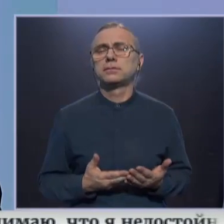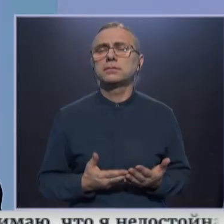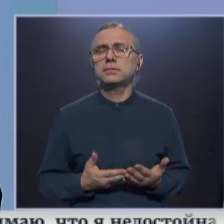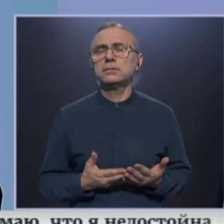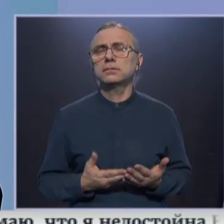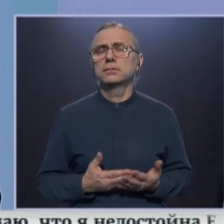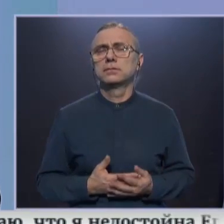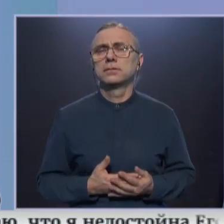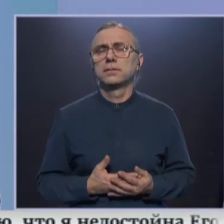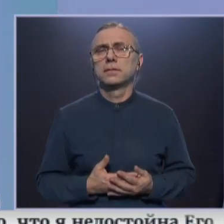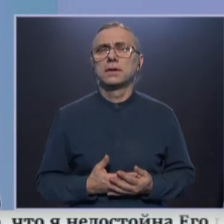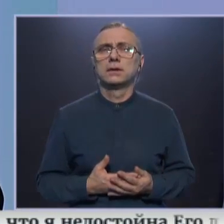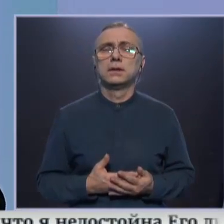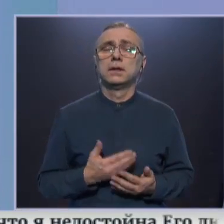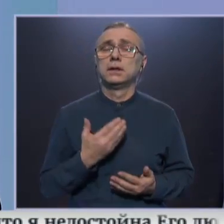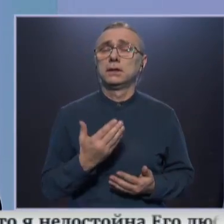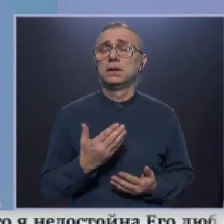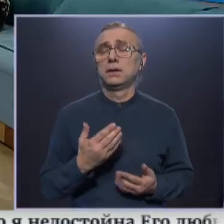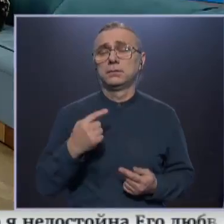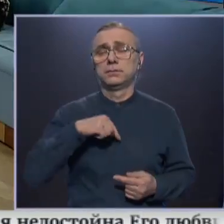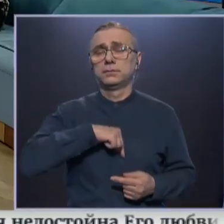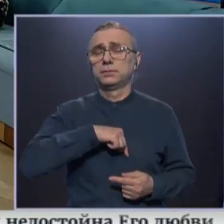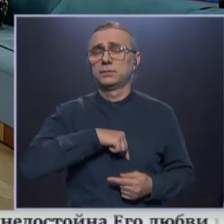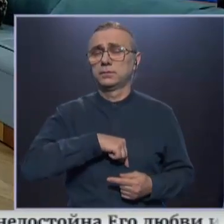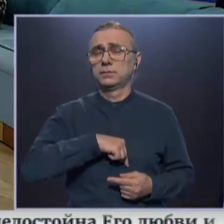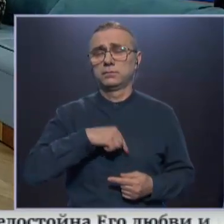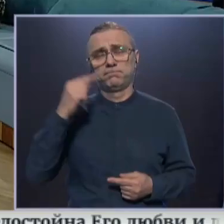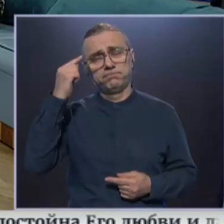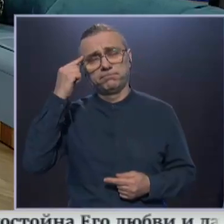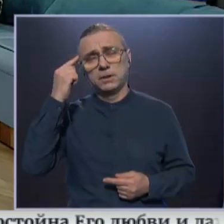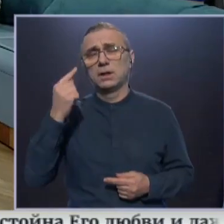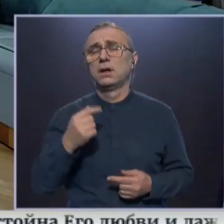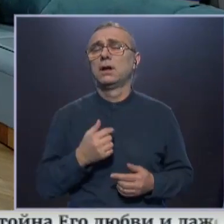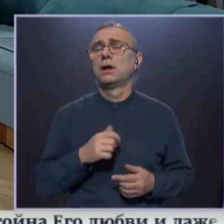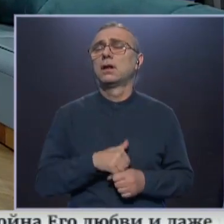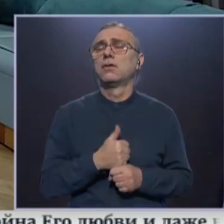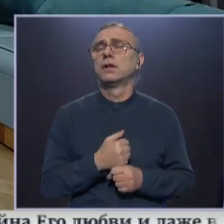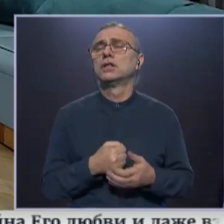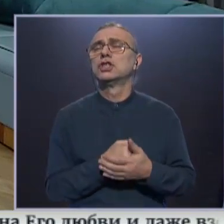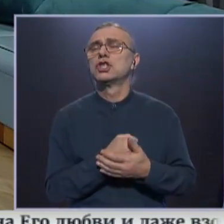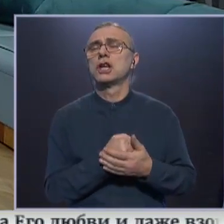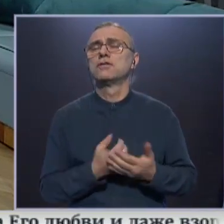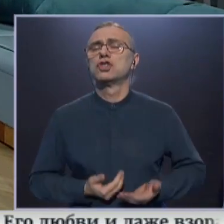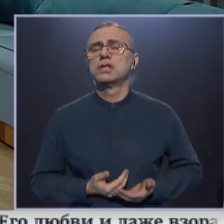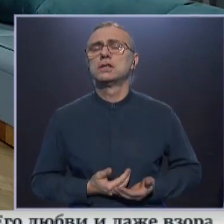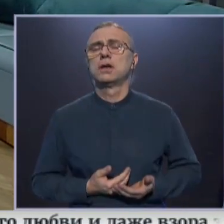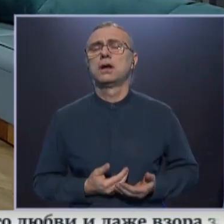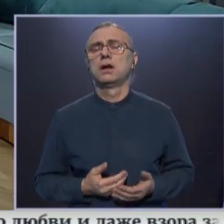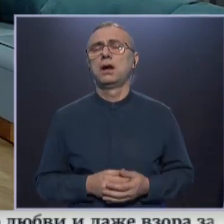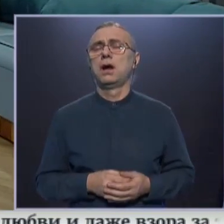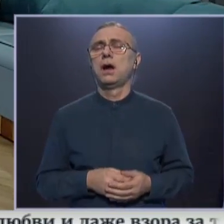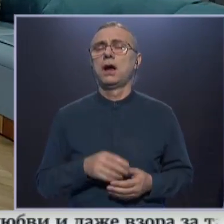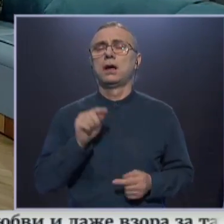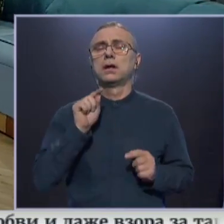выеденного яйца на этом фоне. Ты действительно понимаешь, что самые твои достижения в жизни, это не где ты там возвышался, а наоборот, моменты тишины,